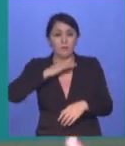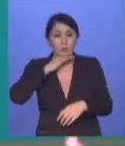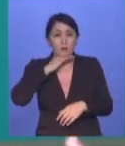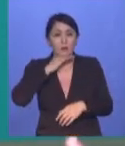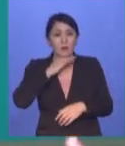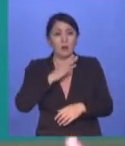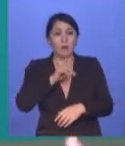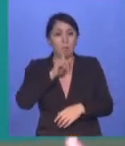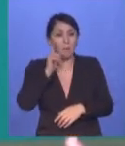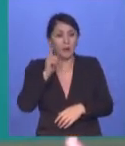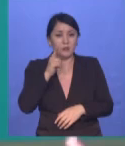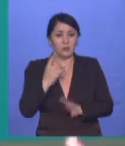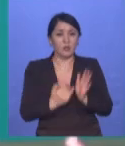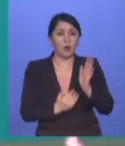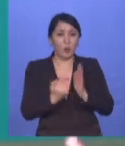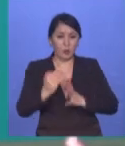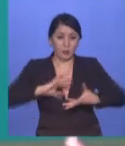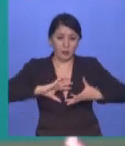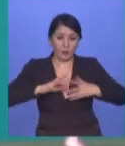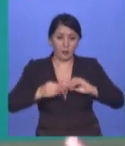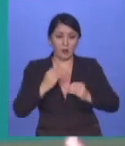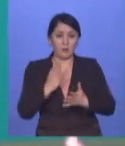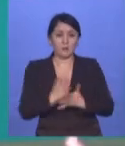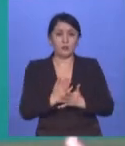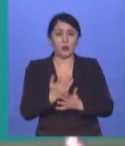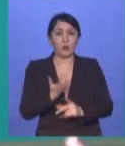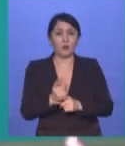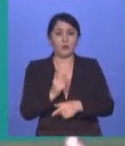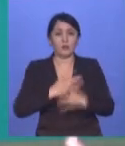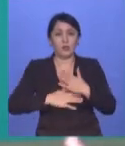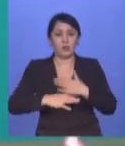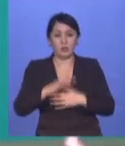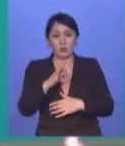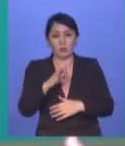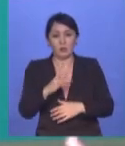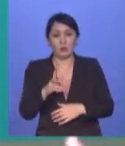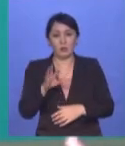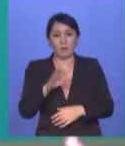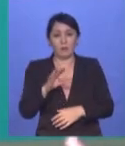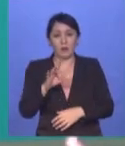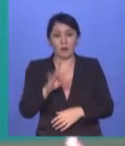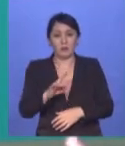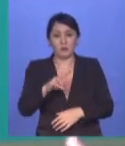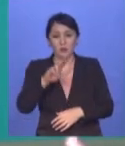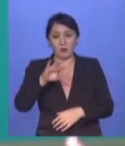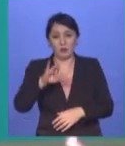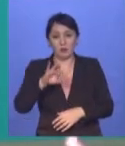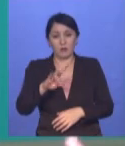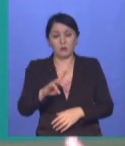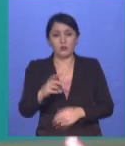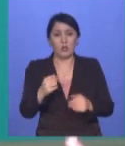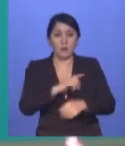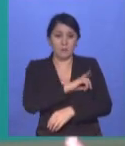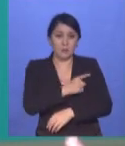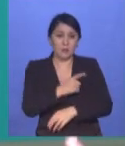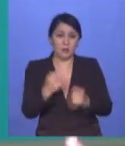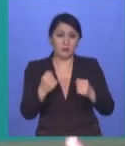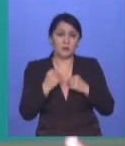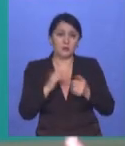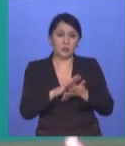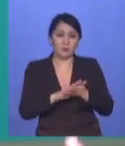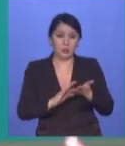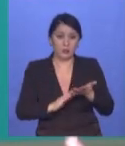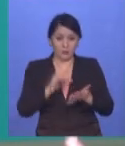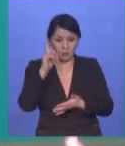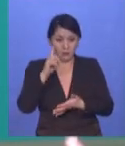жатыр. Жастарымыздың жоғары нәтиже көрсетіп жатқаны бізді қуантады. Данияр, Александр Винокуров, Алексей Луценко секілді мықты спортшылардың жолын жалғастырады